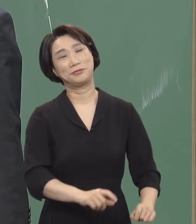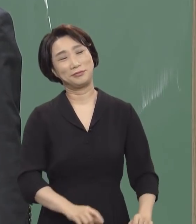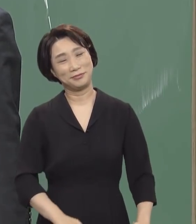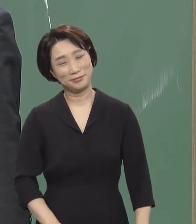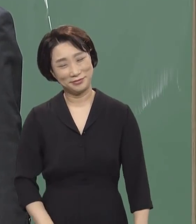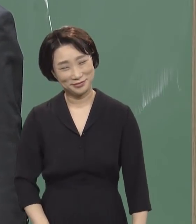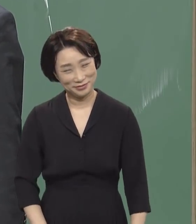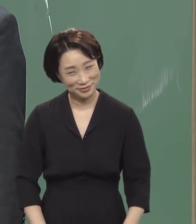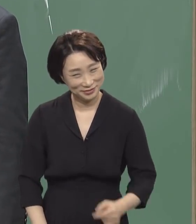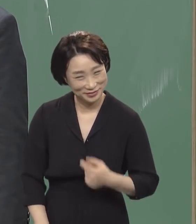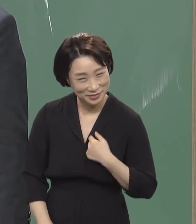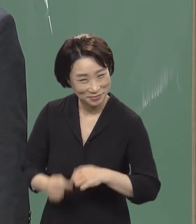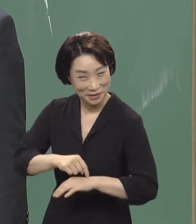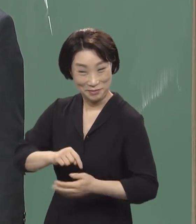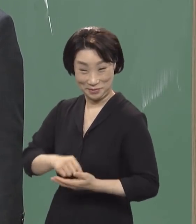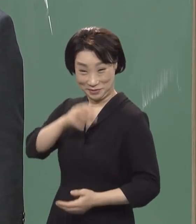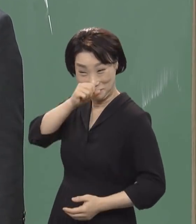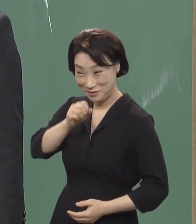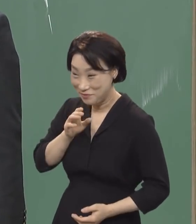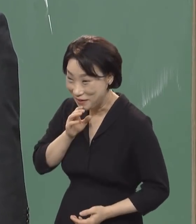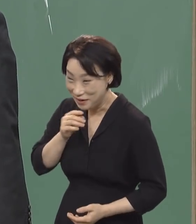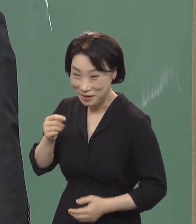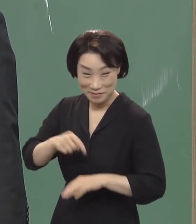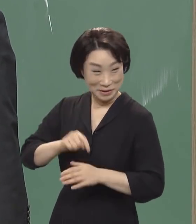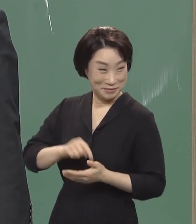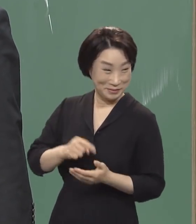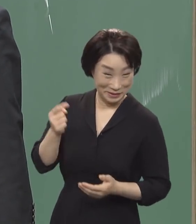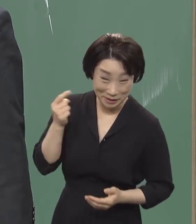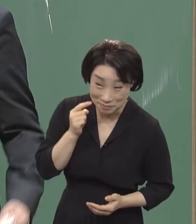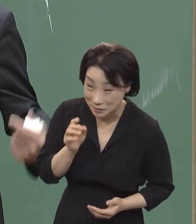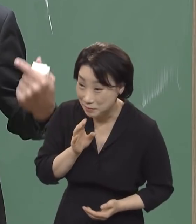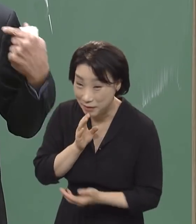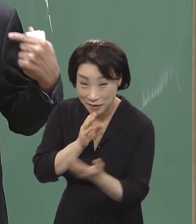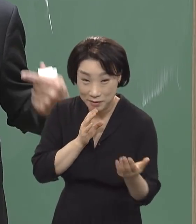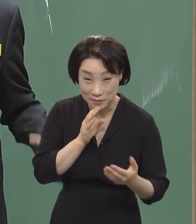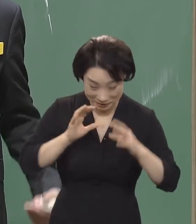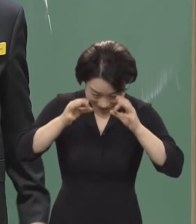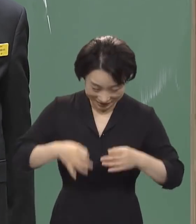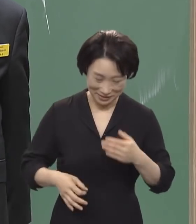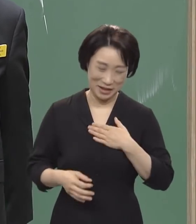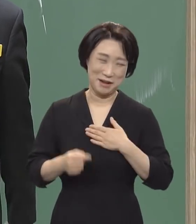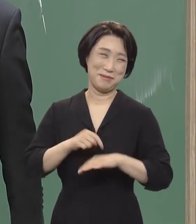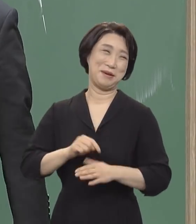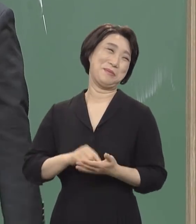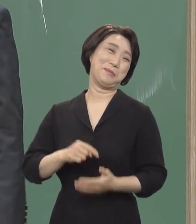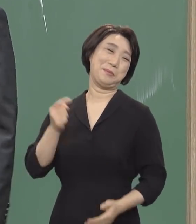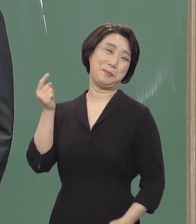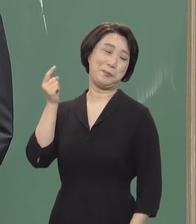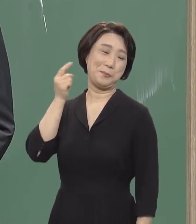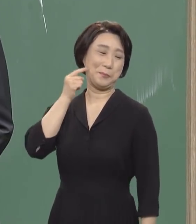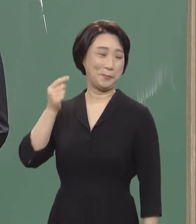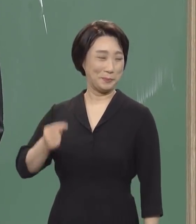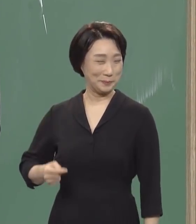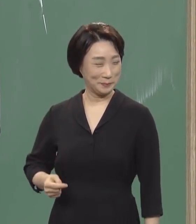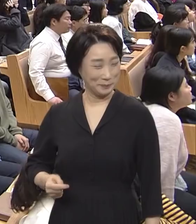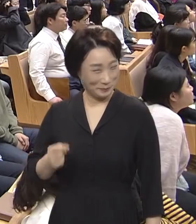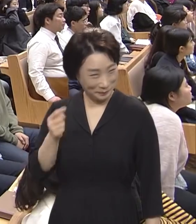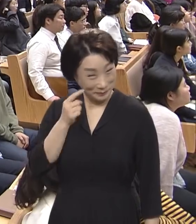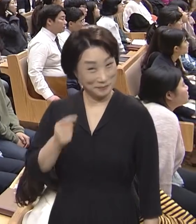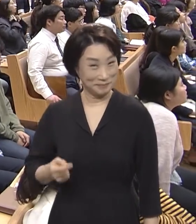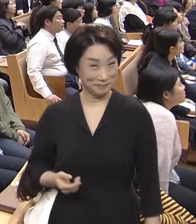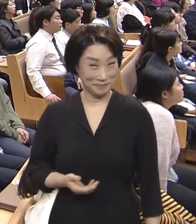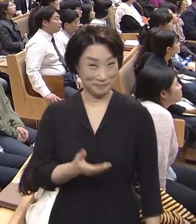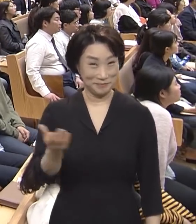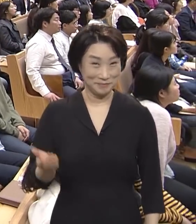네 너무 이쁜 맘 아니여? 네 내가 봐도 내가 이쁜 맘이여 이쁜 맘